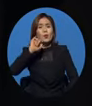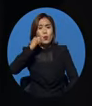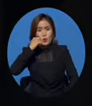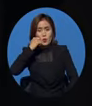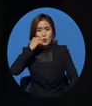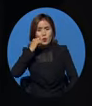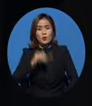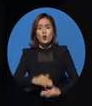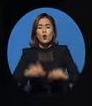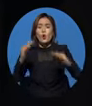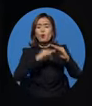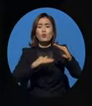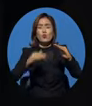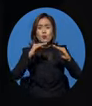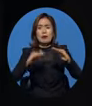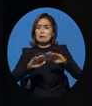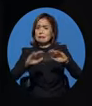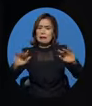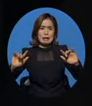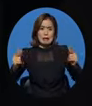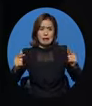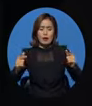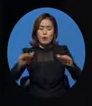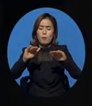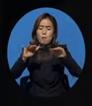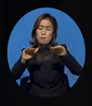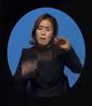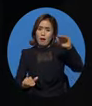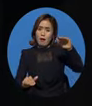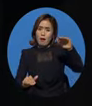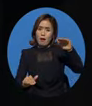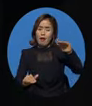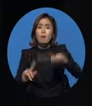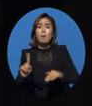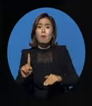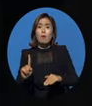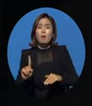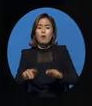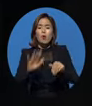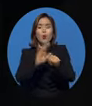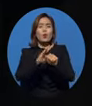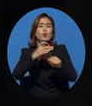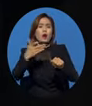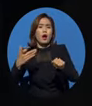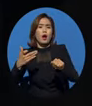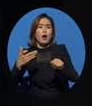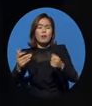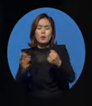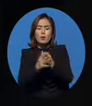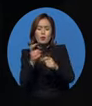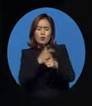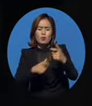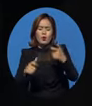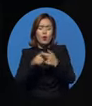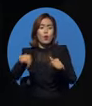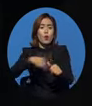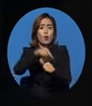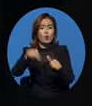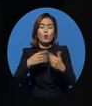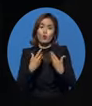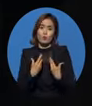불공정 불평등 그래서 양극화가 심화된 데 거다 코로나 기구로 해서 민생이 도탄에 빠졌습니다